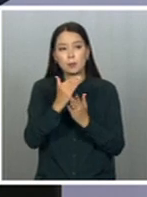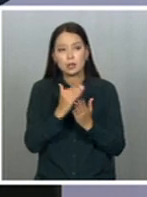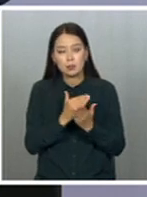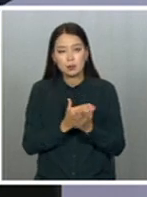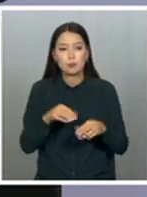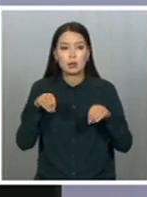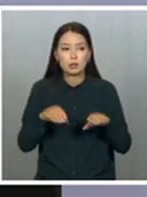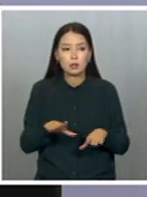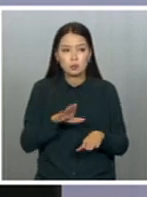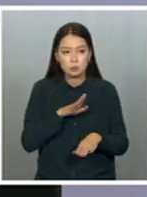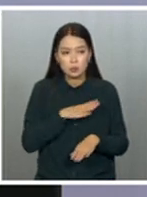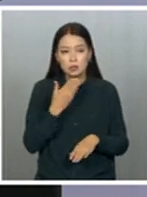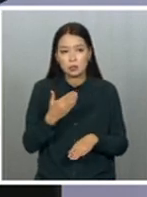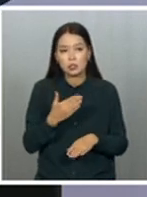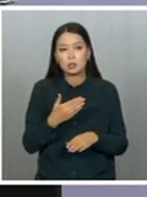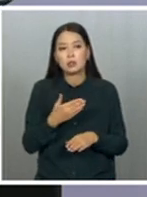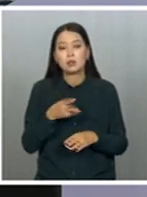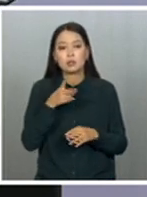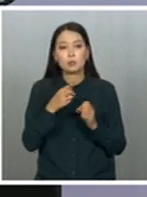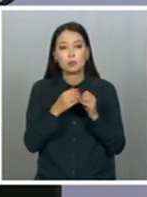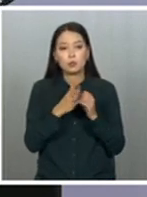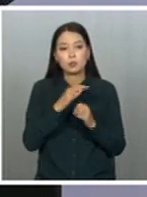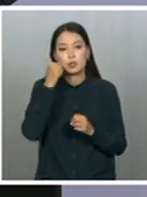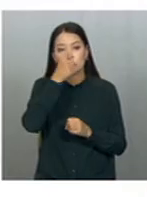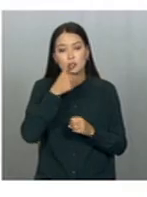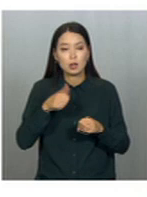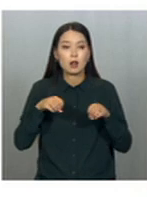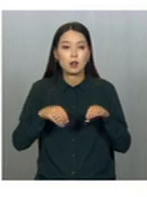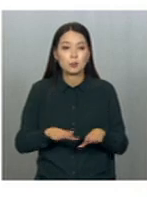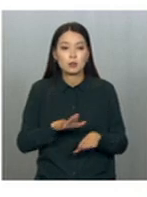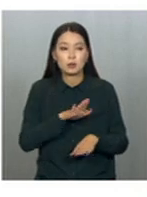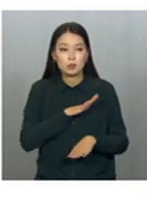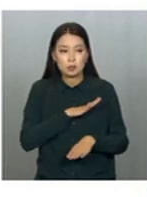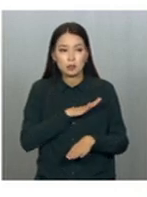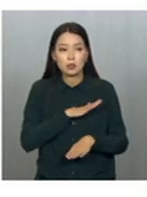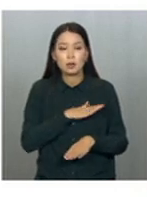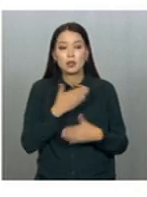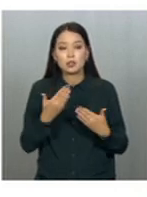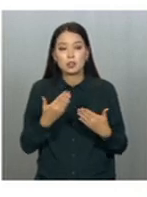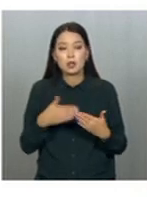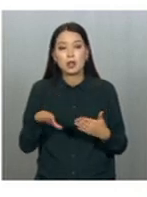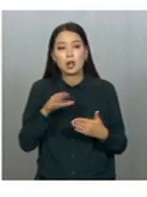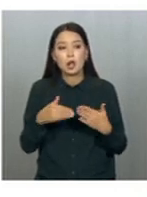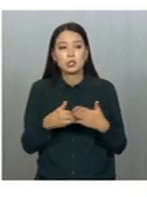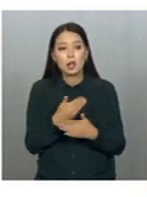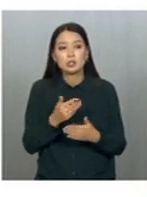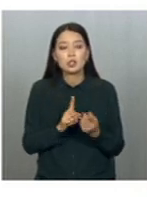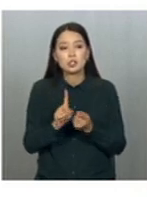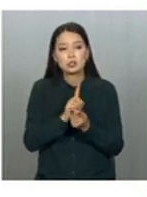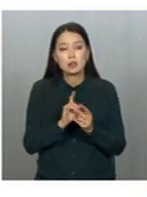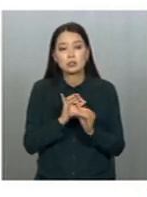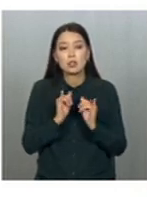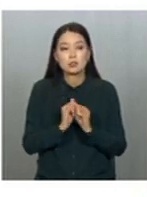100 нақты қадам 2015 жылы қабылданды. Жаңа атап өткеніміздей жаһандық дағдарыс бізге де әсер етпей